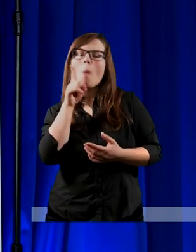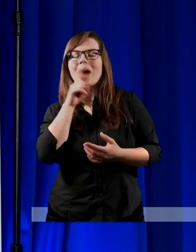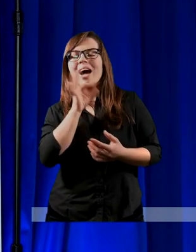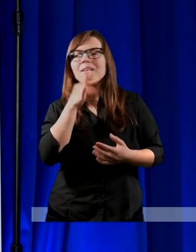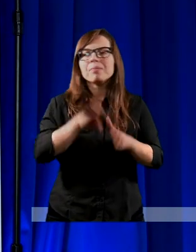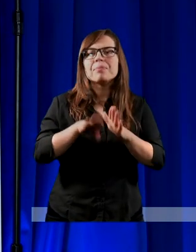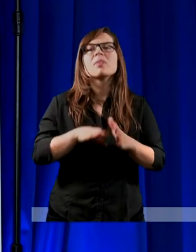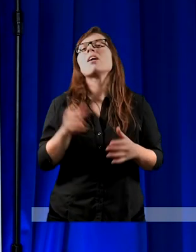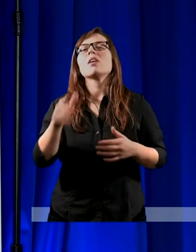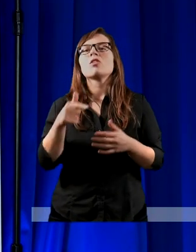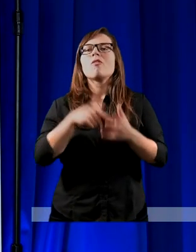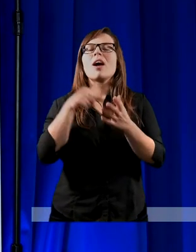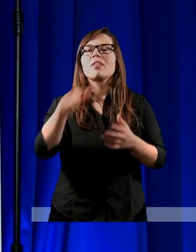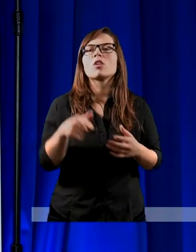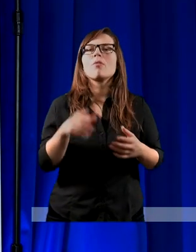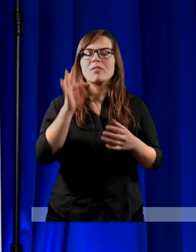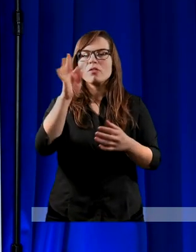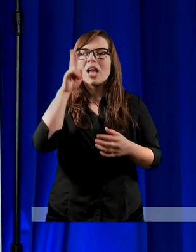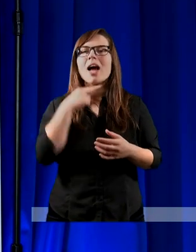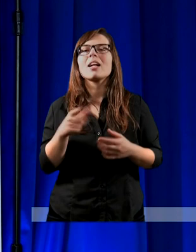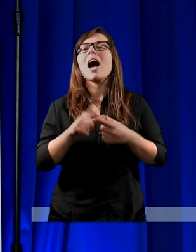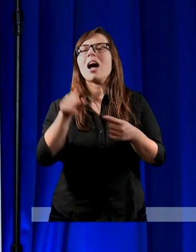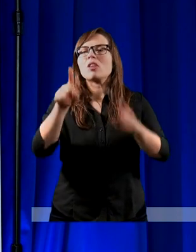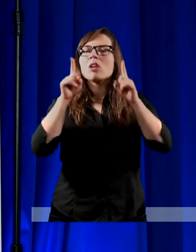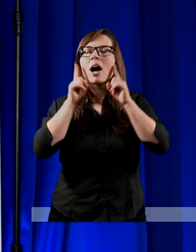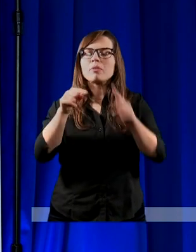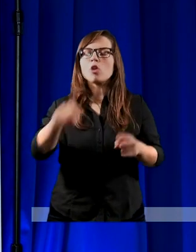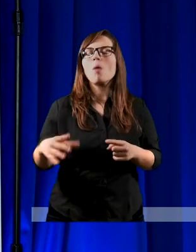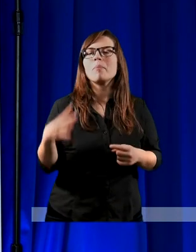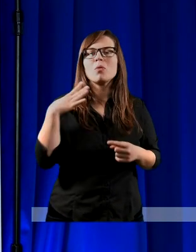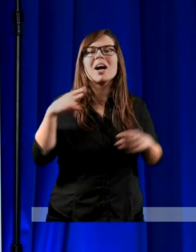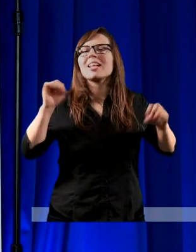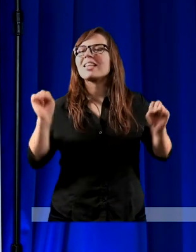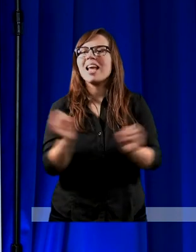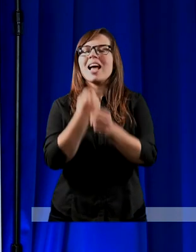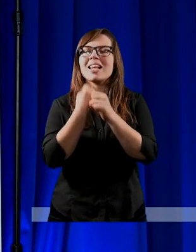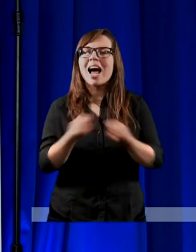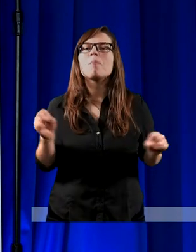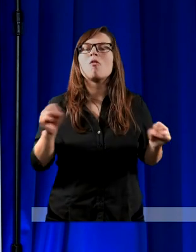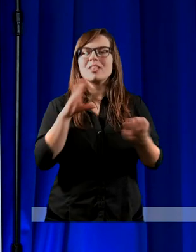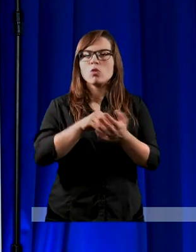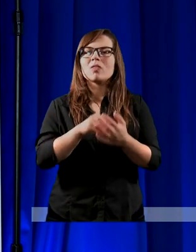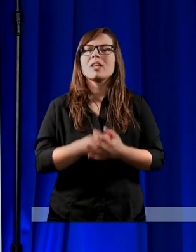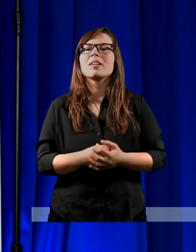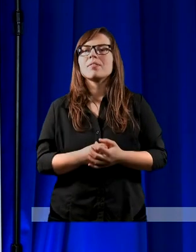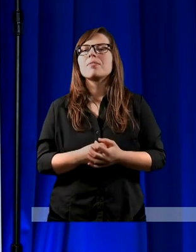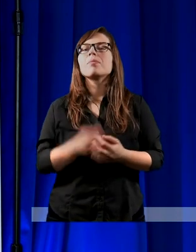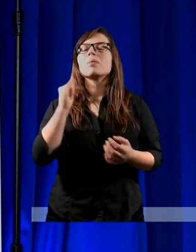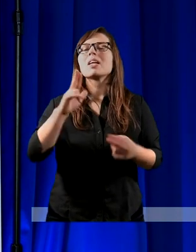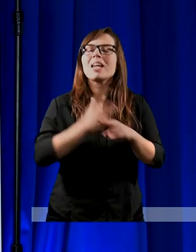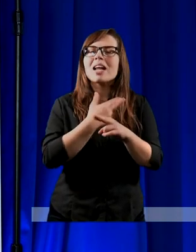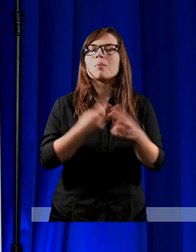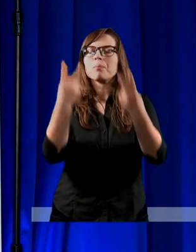chłopakiem, strasznie kłóciłem się ze swoim tatą, ale naprawdę to było niesamowite kłótnie. I